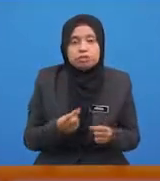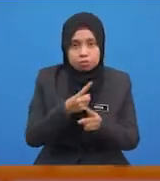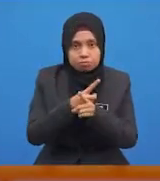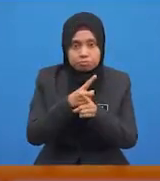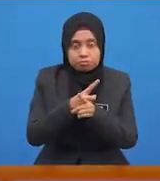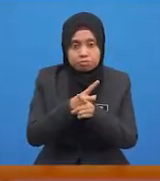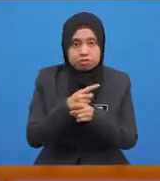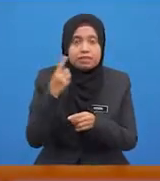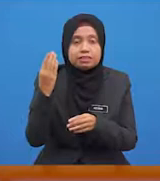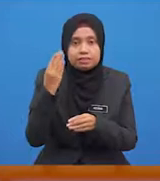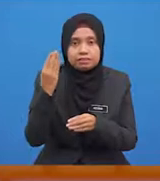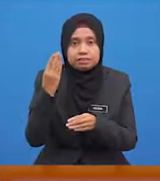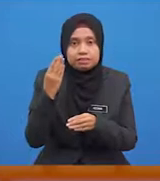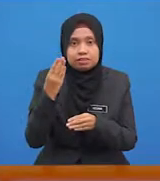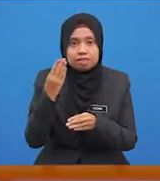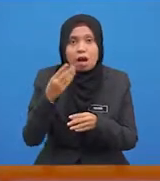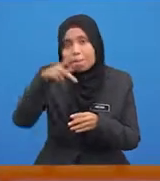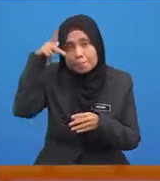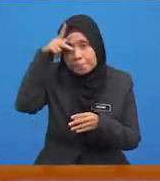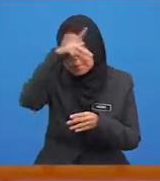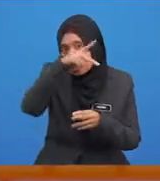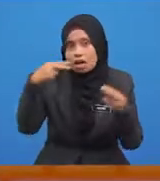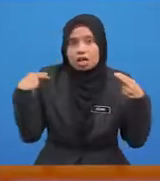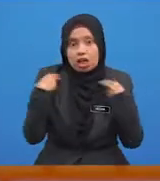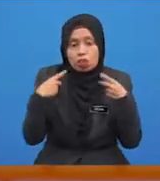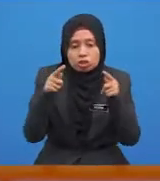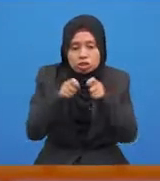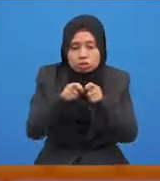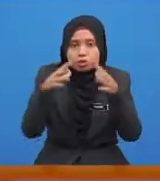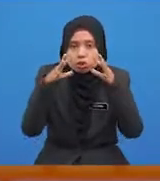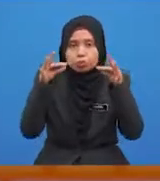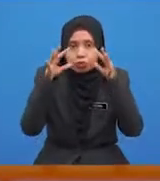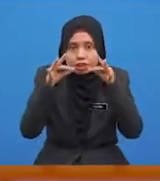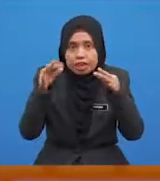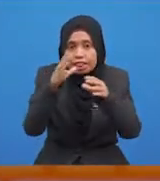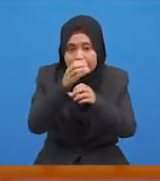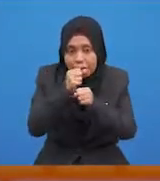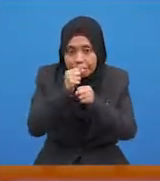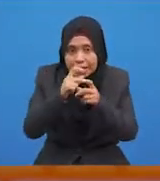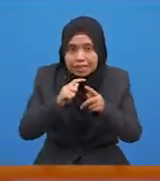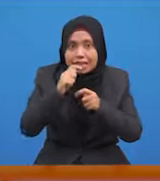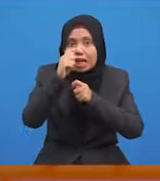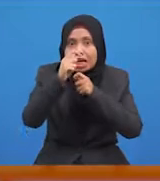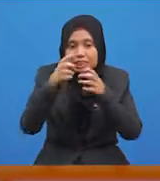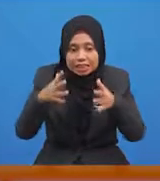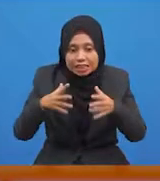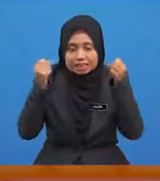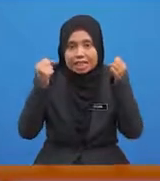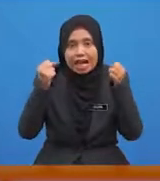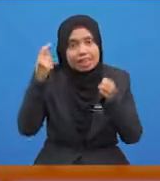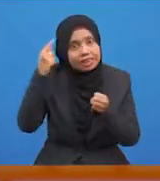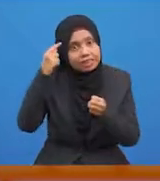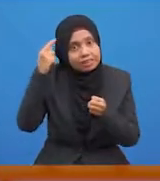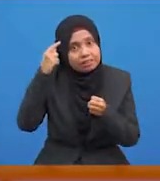Secara umumnya, memelihara haiwan seperti kucing dapat meningkatkan kesihatan